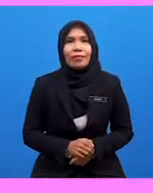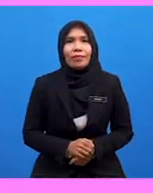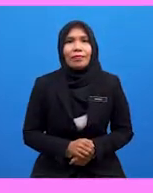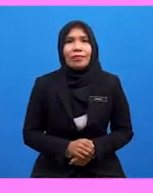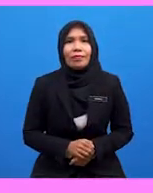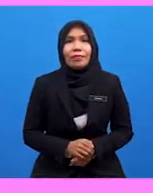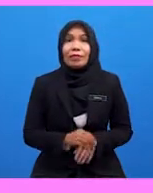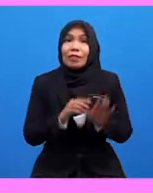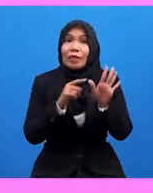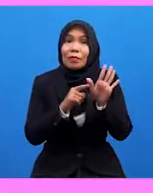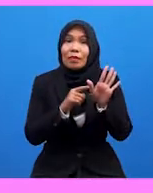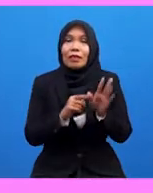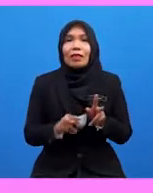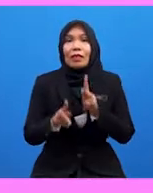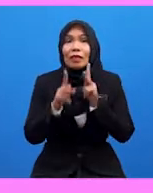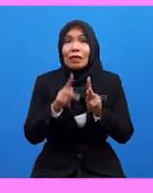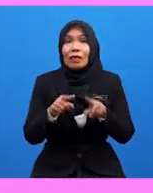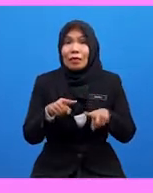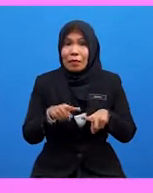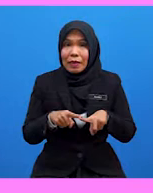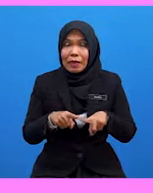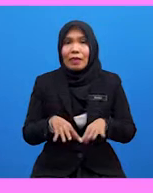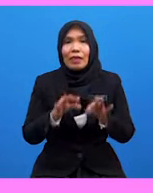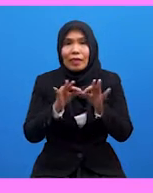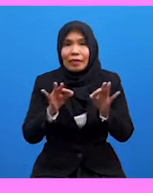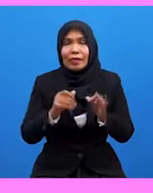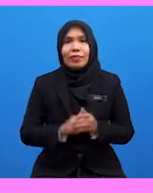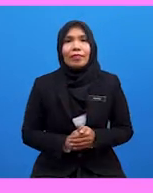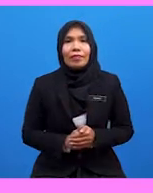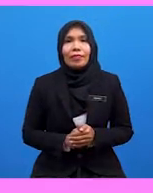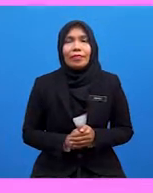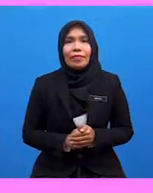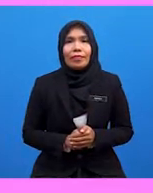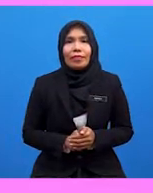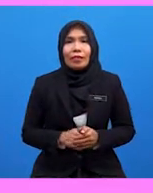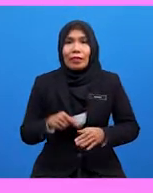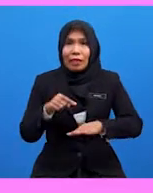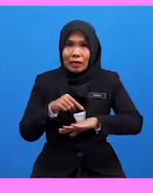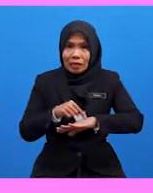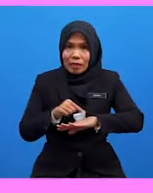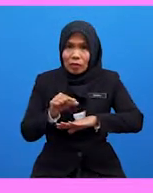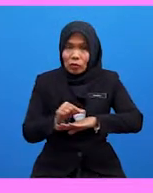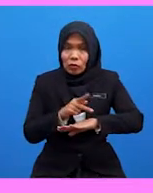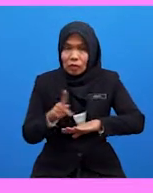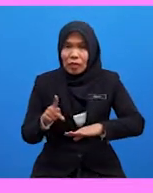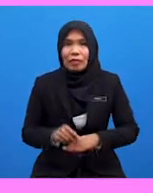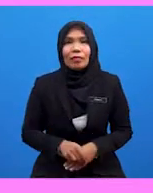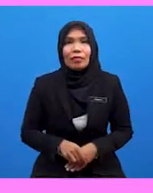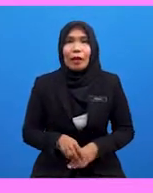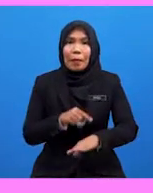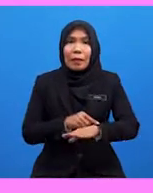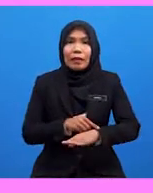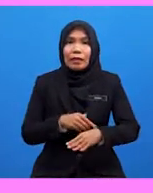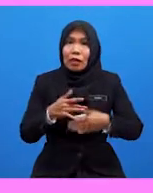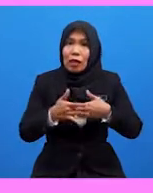kata pangkal ayat. Kata pangkal ayat ialah kata yang digunakan pada awal ayat.